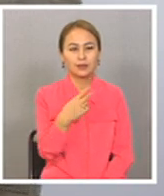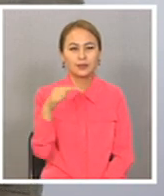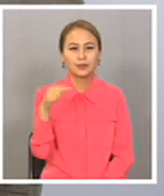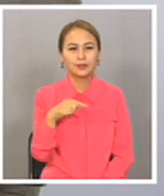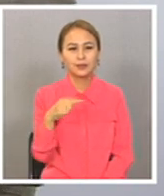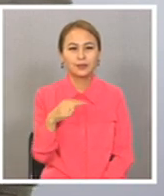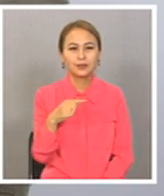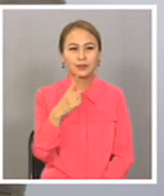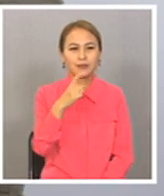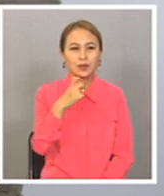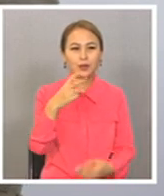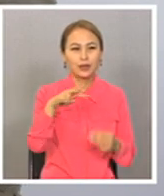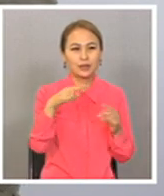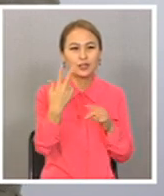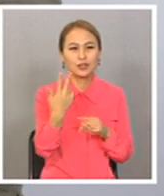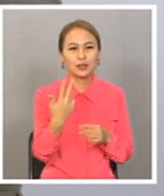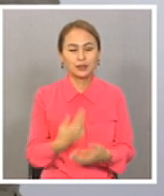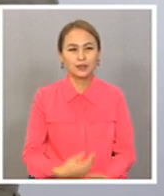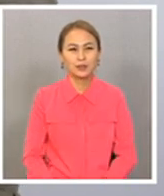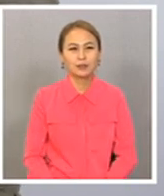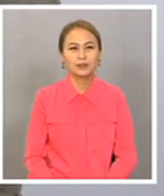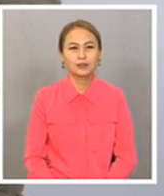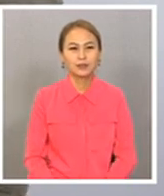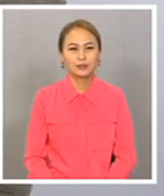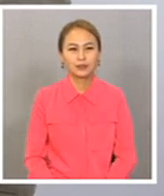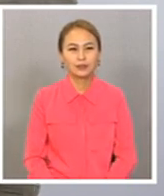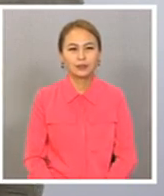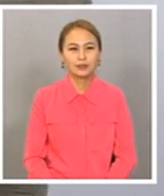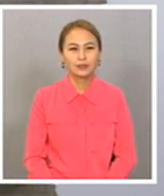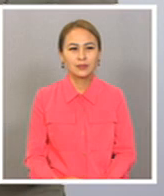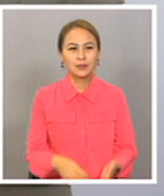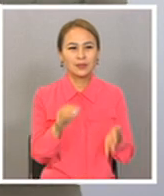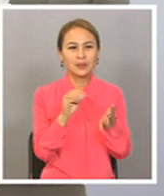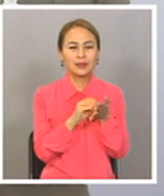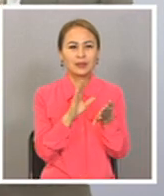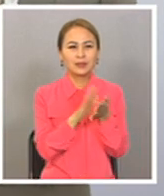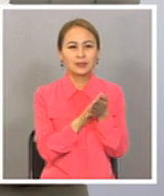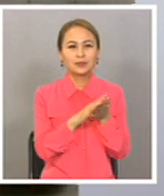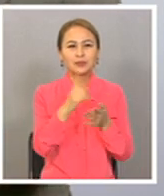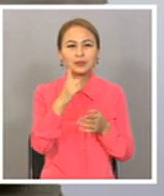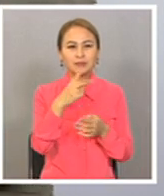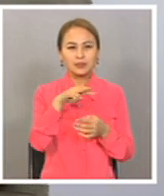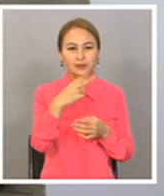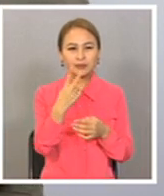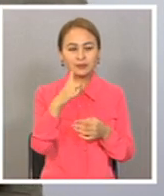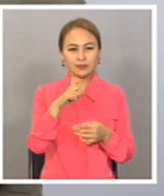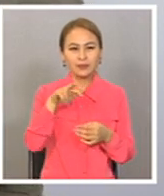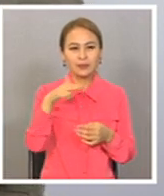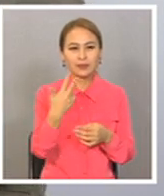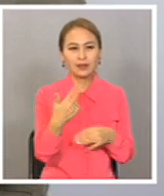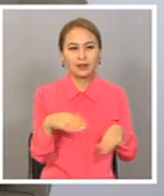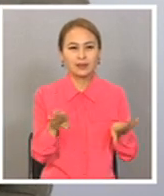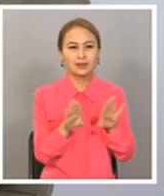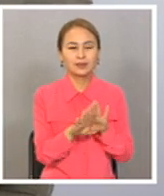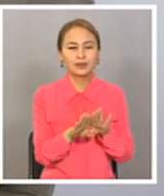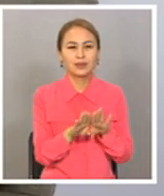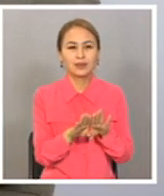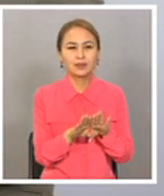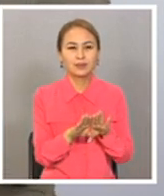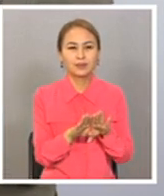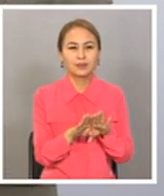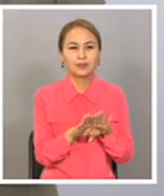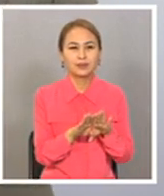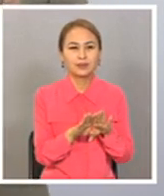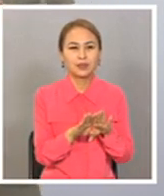болады, бөліміне 1000 жазылады, сонда алымына 123 жазылады. 22 бүтін 1000'нан